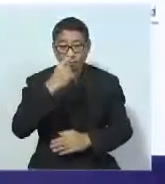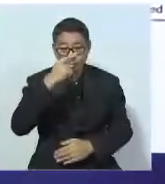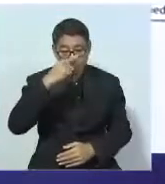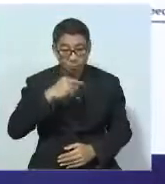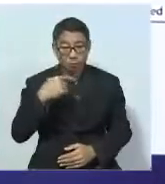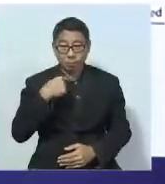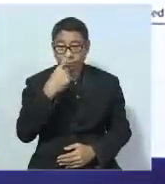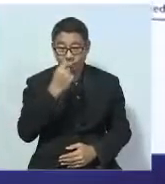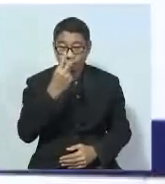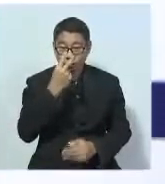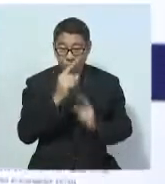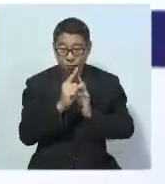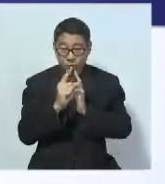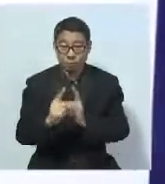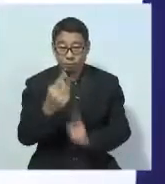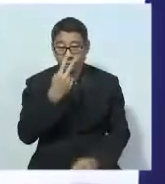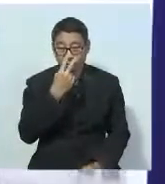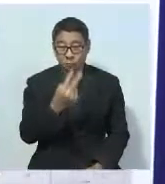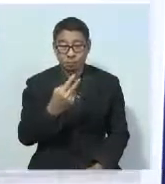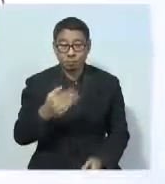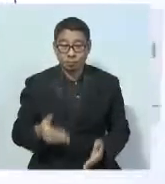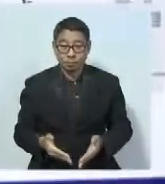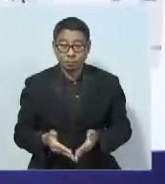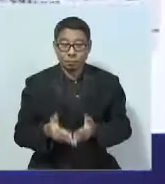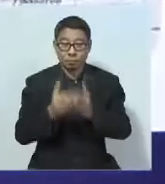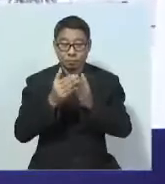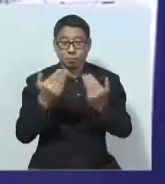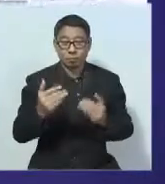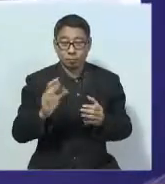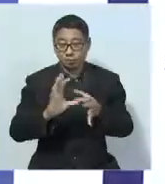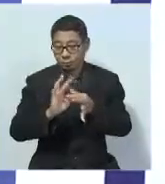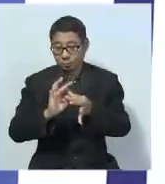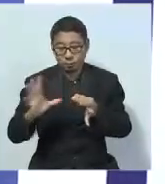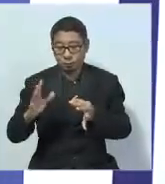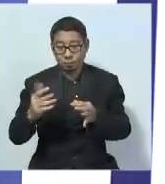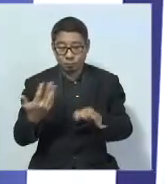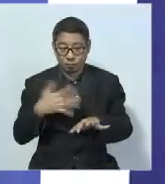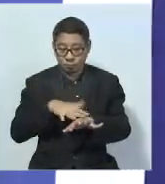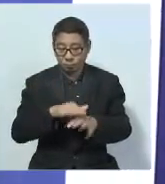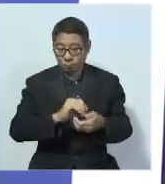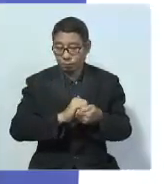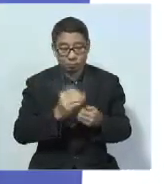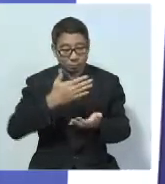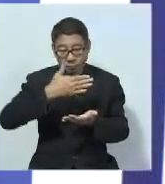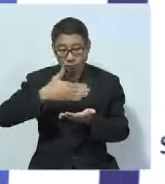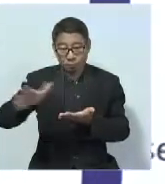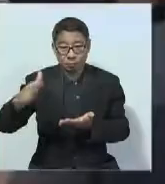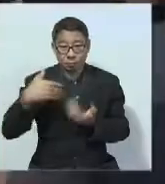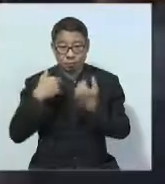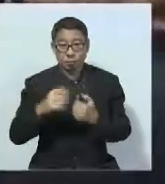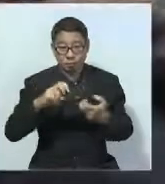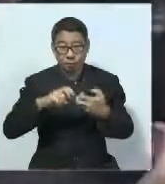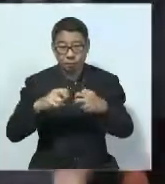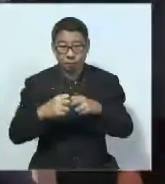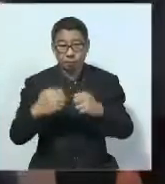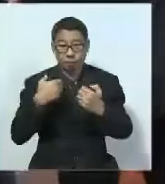มาติดตามการกู้เรือในครั้งนี้ด้วยค่ะก่อนที่จะไม่ให้ผู้ที่ไม่มีส่วนเกี่ยวข้องเข้าไปในพื้นที่การกู้เรือเพราะว่าเกรง